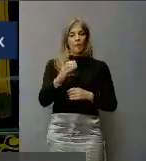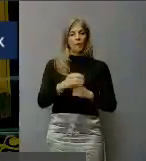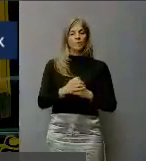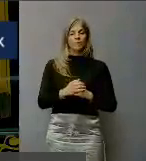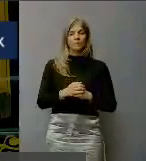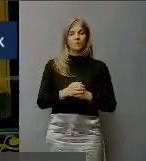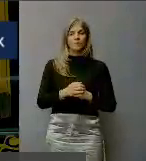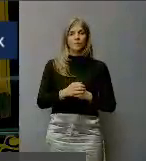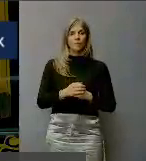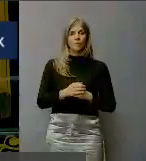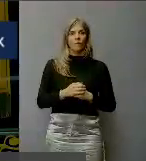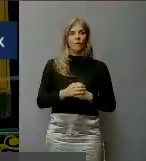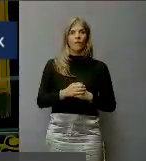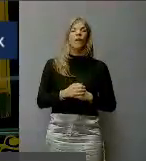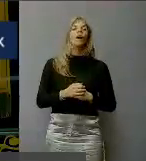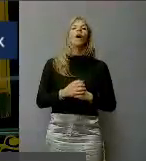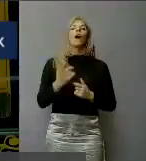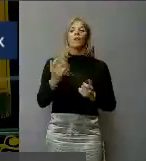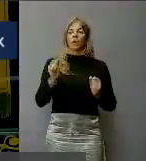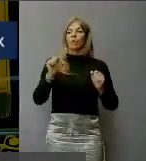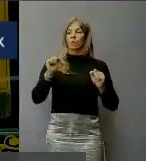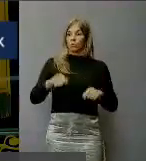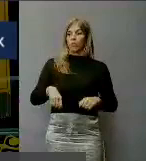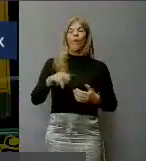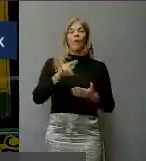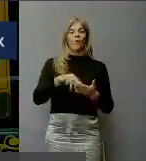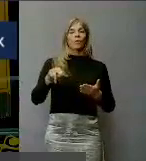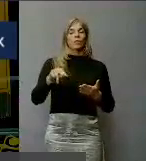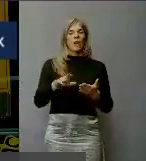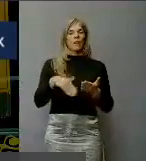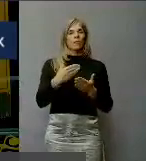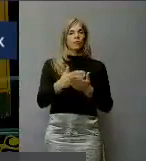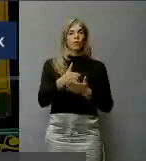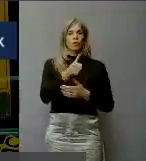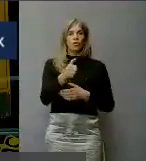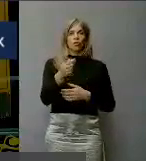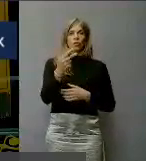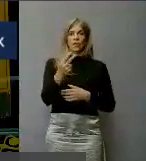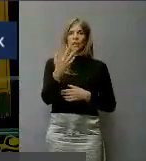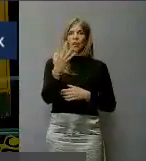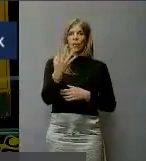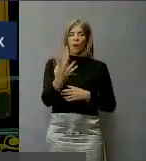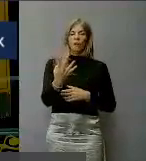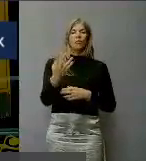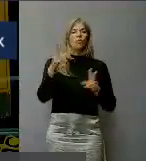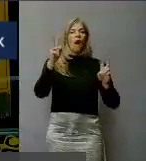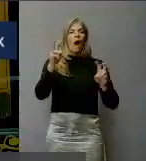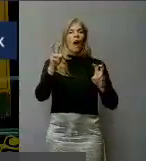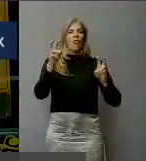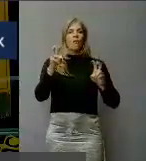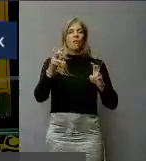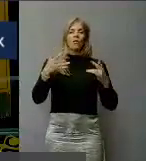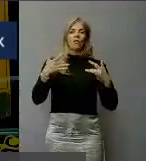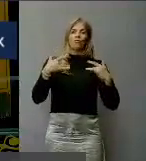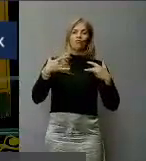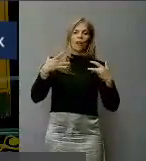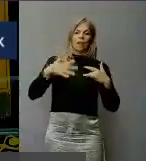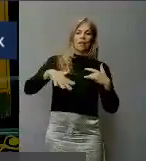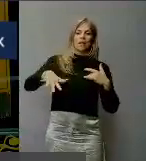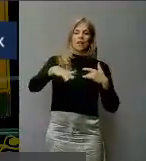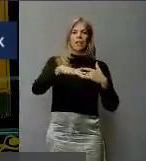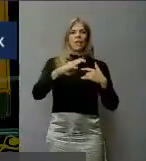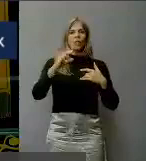la mozione 134 26 ottobre 2021 chiusura notturna giardini catalani a pegli con